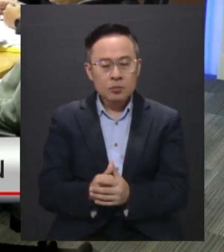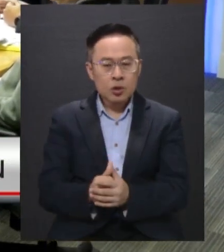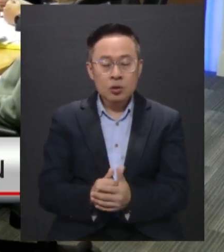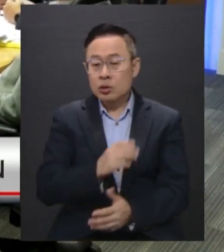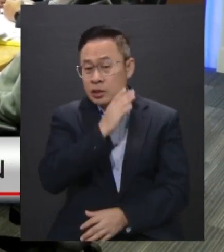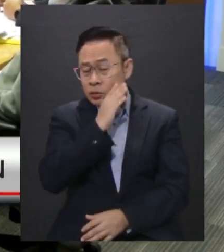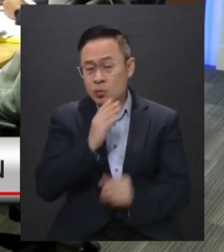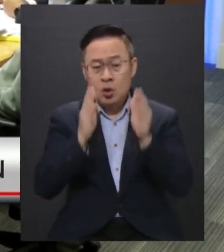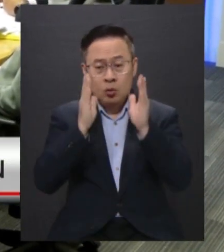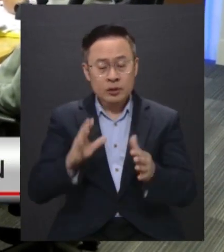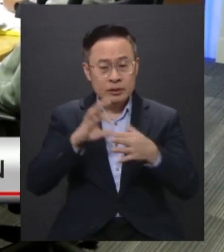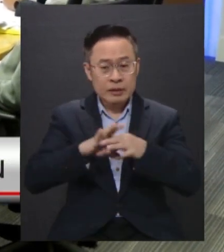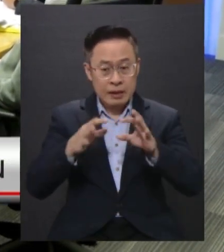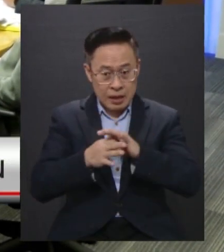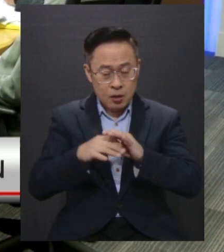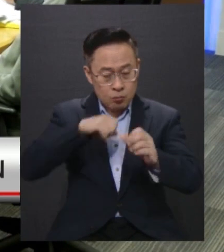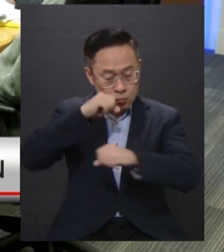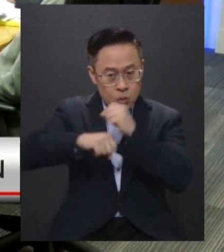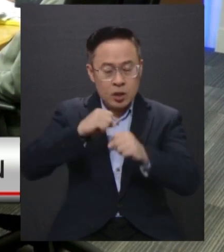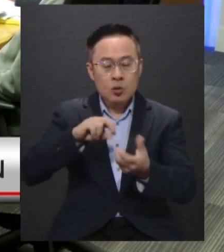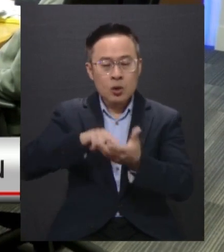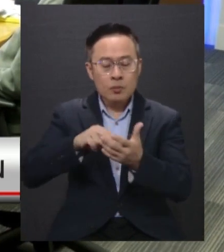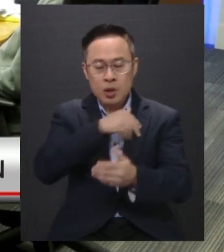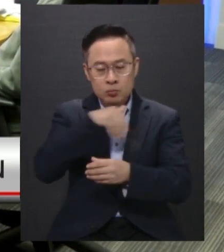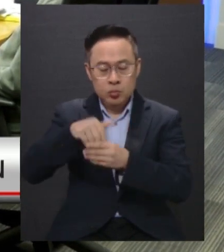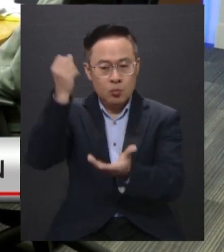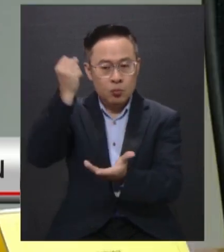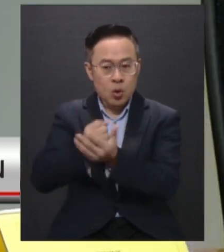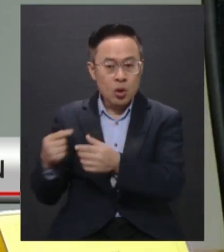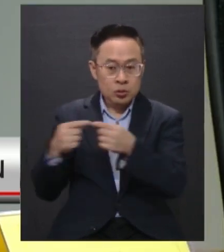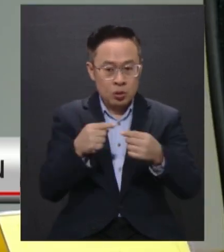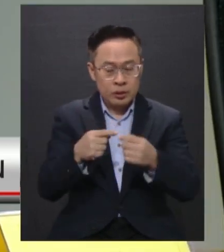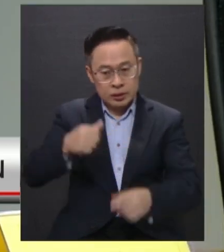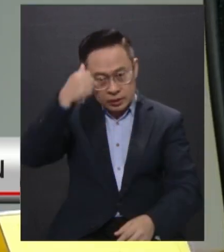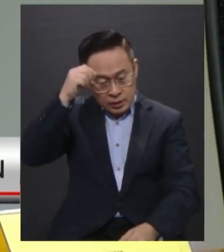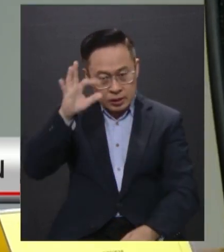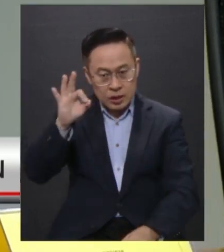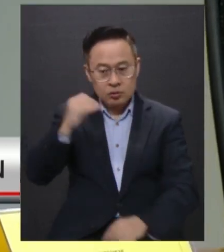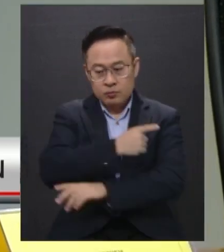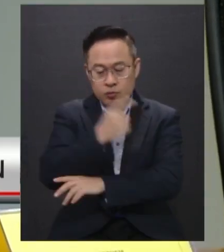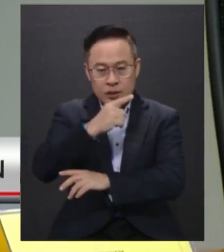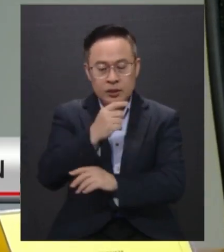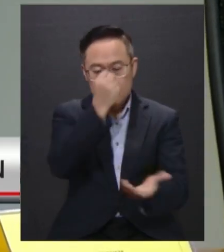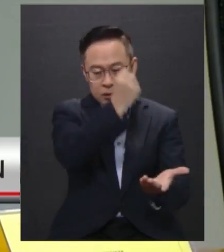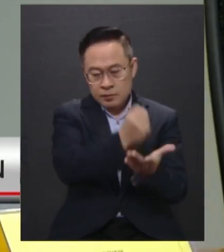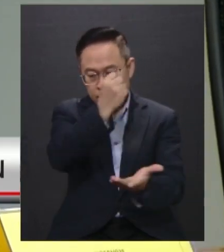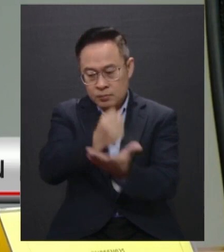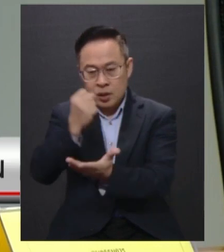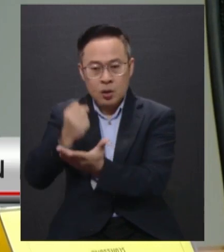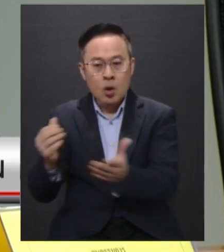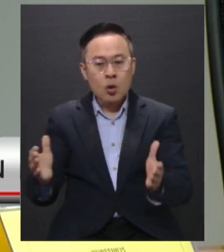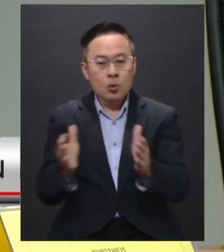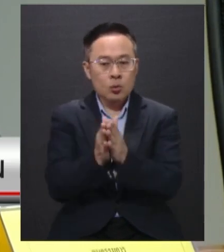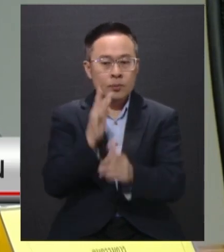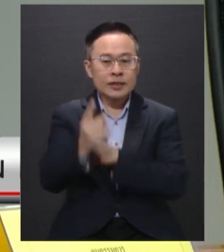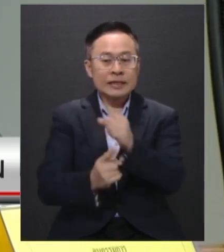อนักกีฬาคนนั้นจะสามารถไปต่อวีซ่าเพิ่มจำนวนเป็น90วันได้ทั้งหมด3ครั้งรวมๆก็จะประมาณ